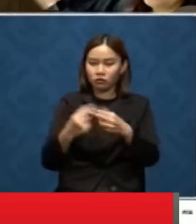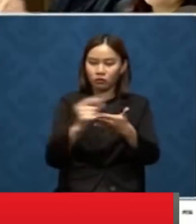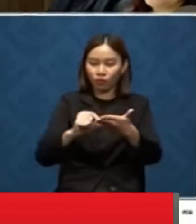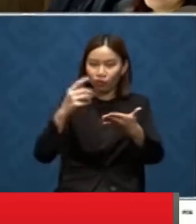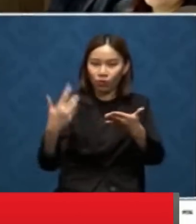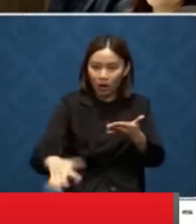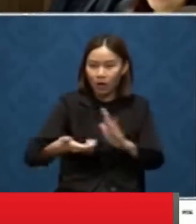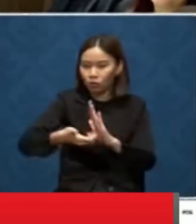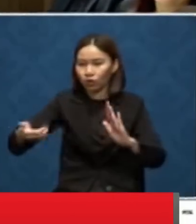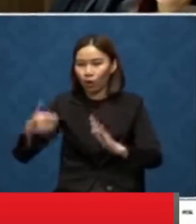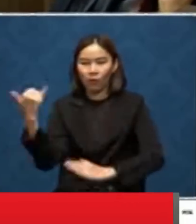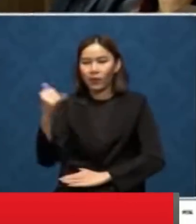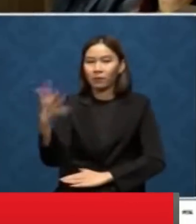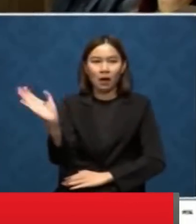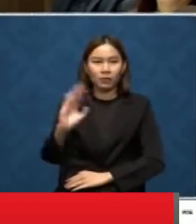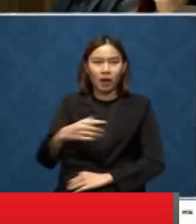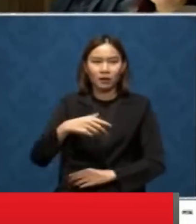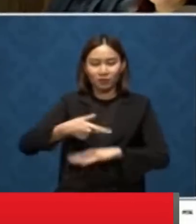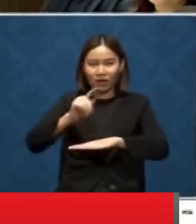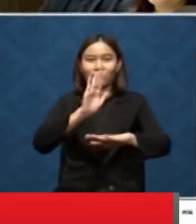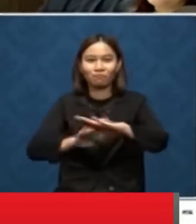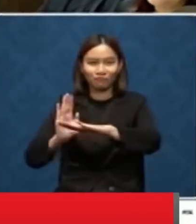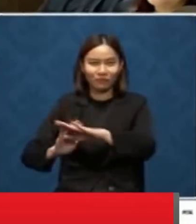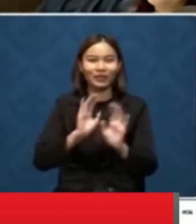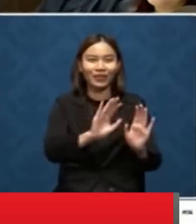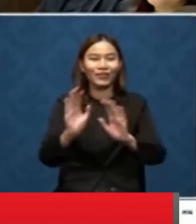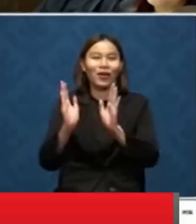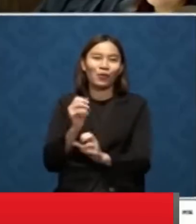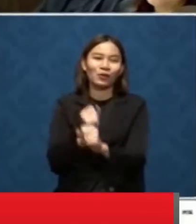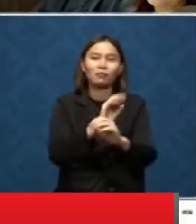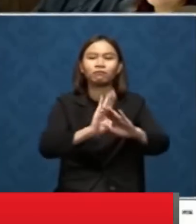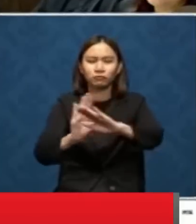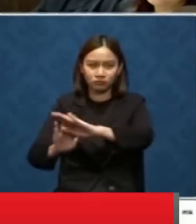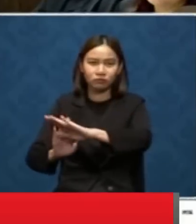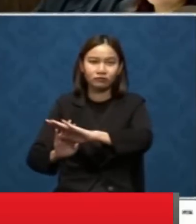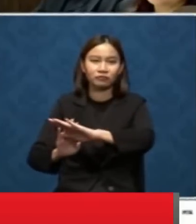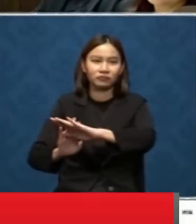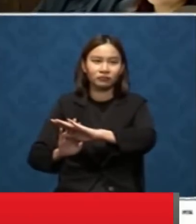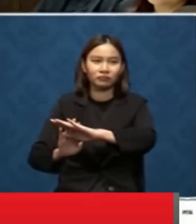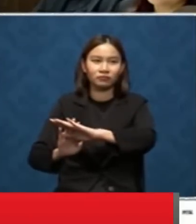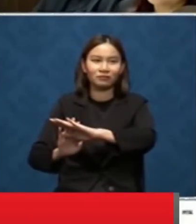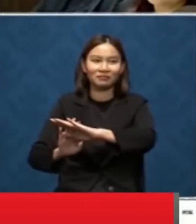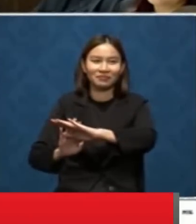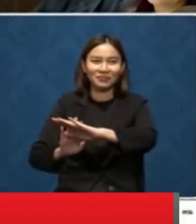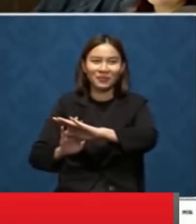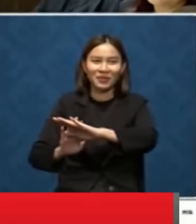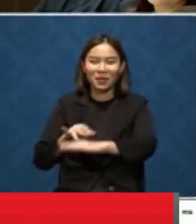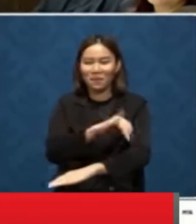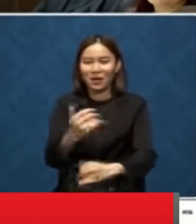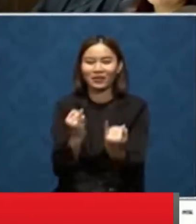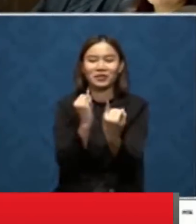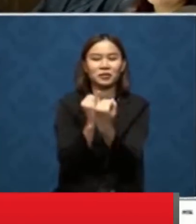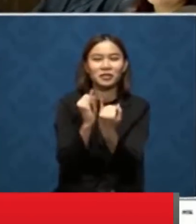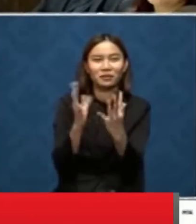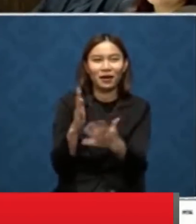ดีจะถอนออกว่าไม่มาไม่ได้แล้วเวลาต้องกลับชับนะครับก็ฝากเจ้าหน้าที่ช่วยตามหน่อยนะครับเพราะว่าอาจจะไม่ไม่คุ้นชินสถานที่